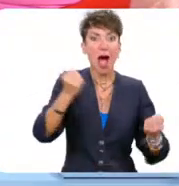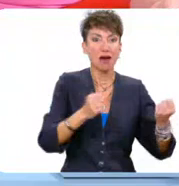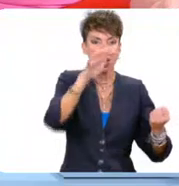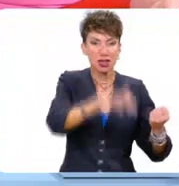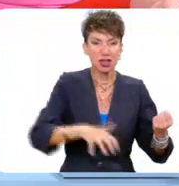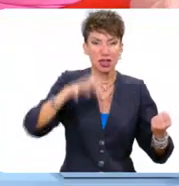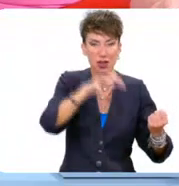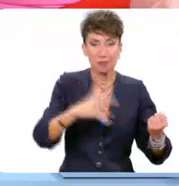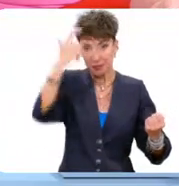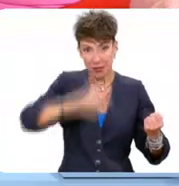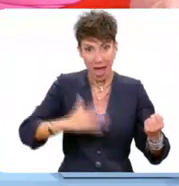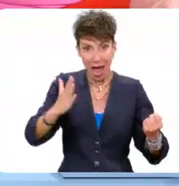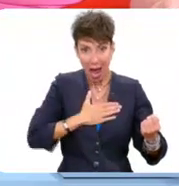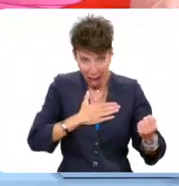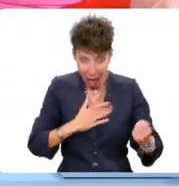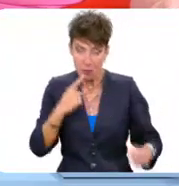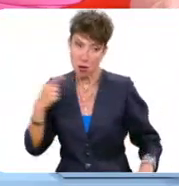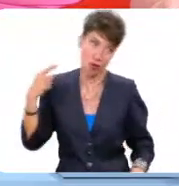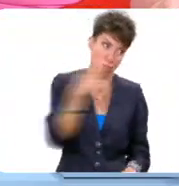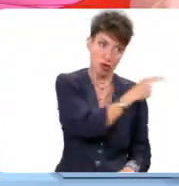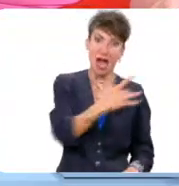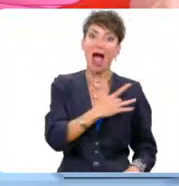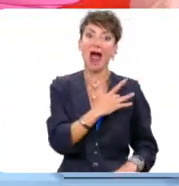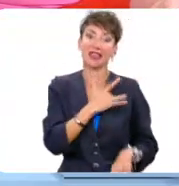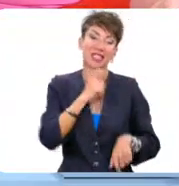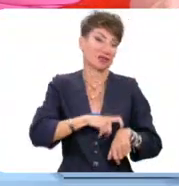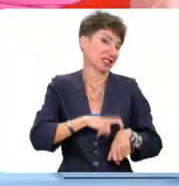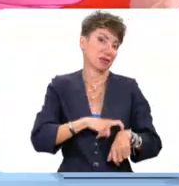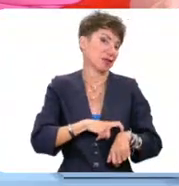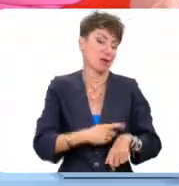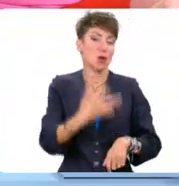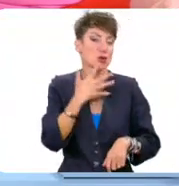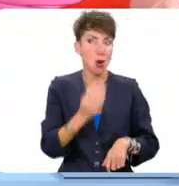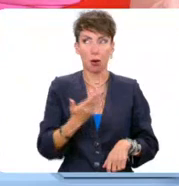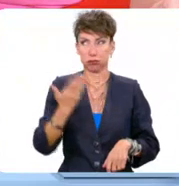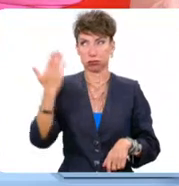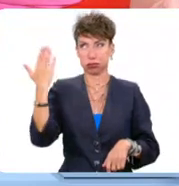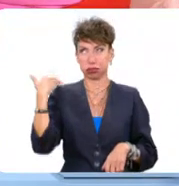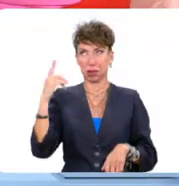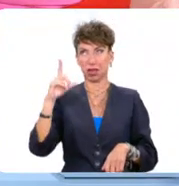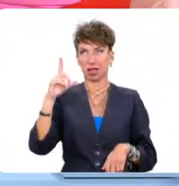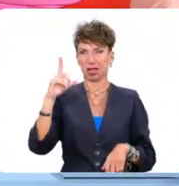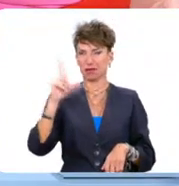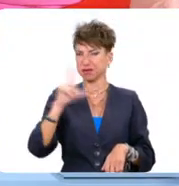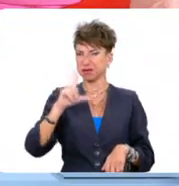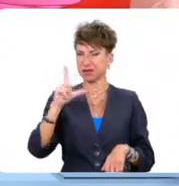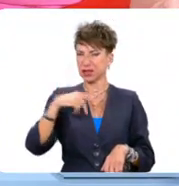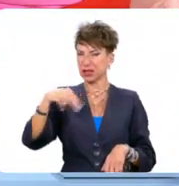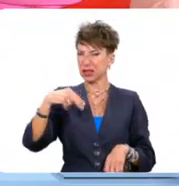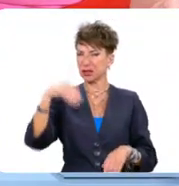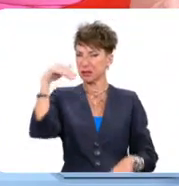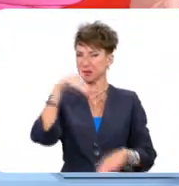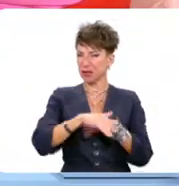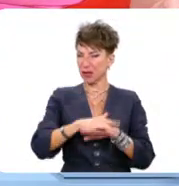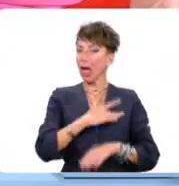στην κακαρδίτσα γιατί είχαμε πληρ φαινόμενα και στην καρδίτσα ε είχε φουσκώσει επικίνδυνα ο καλέντζης και έλαβα ένα τηλέφωνο